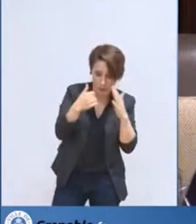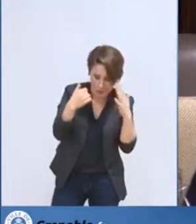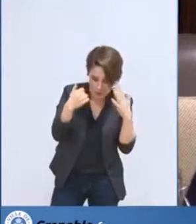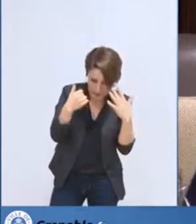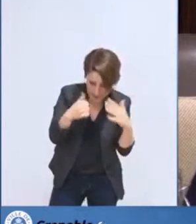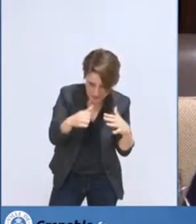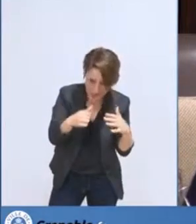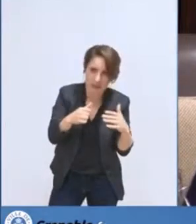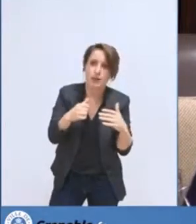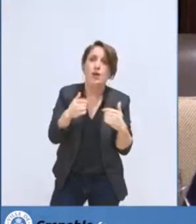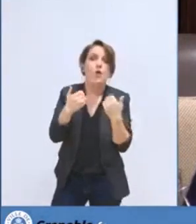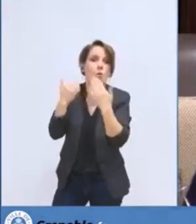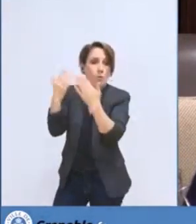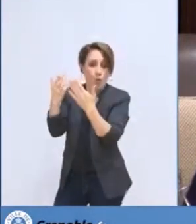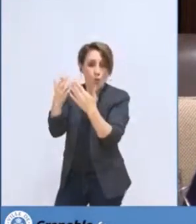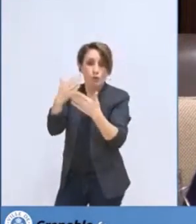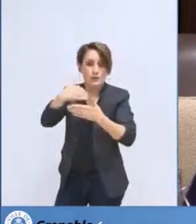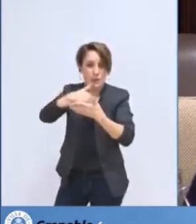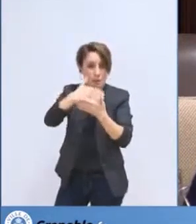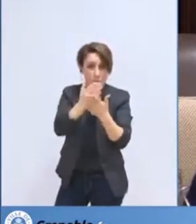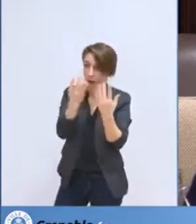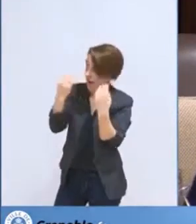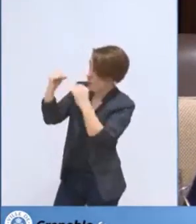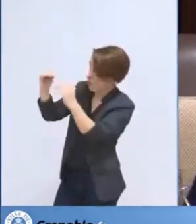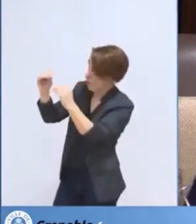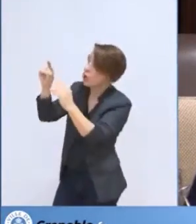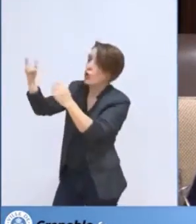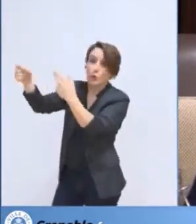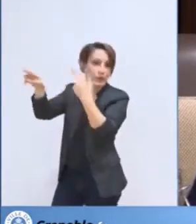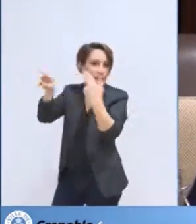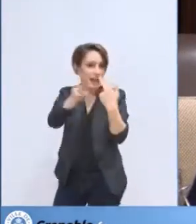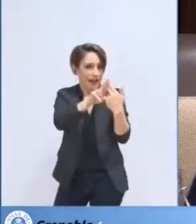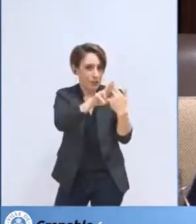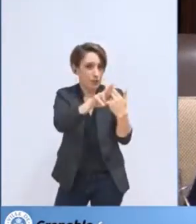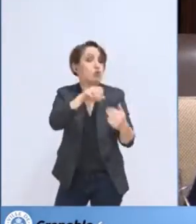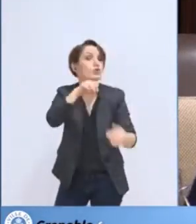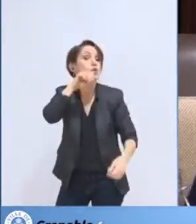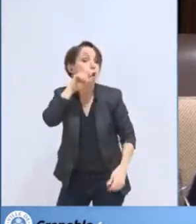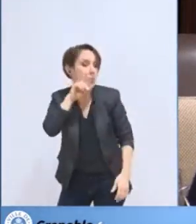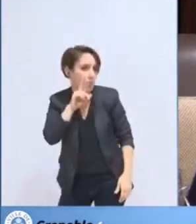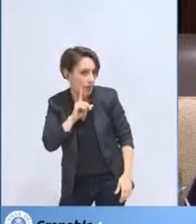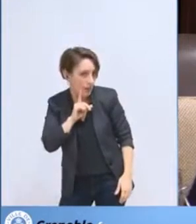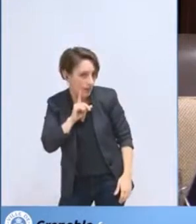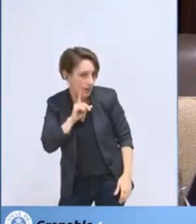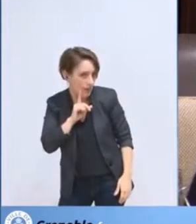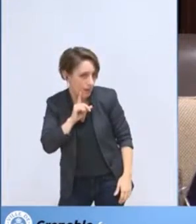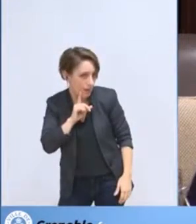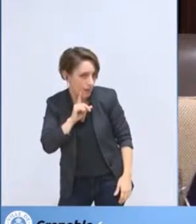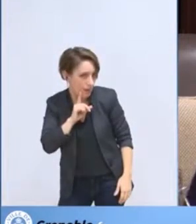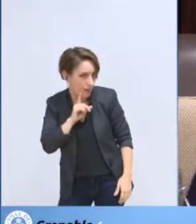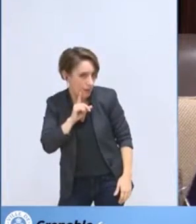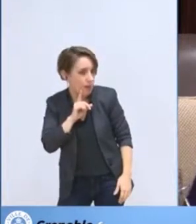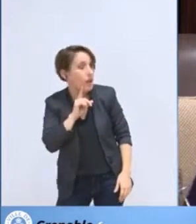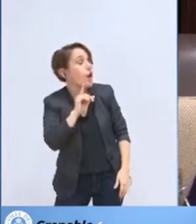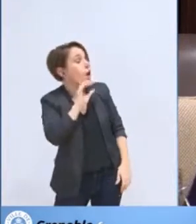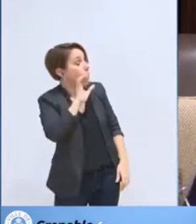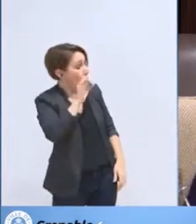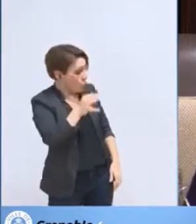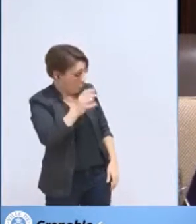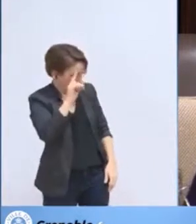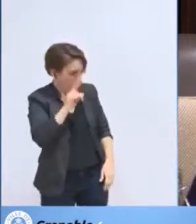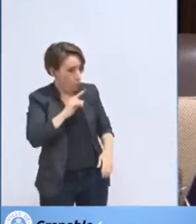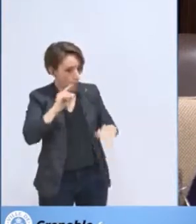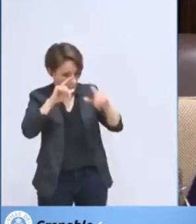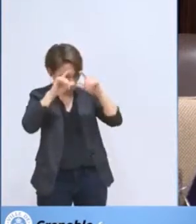proposer la vente de ses parts. Christophe Ferrari vous a répondu en mai, effectivement, pour vous dire que nous étions